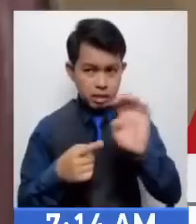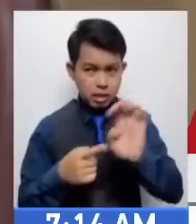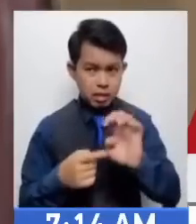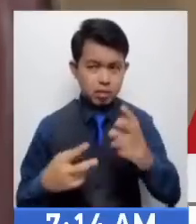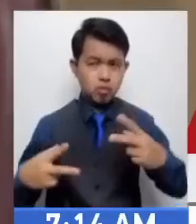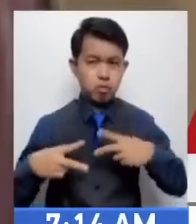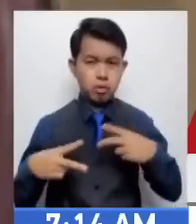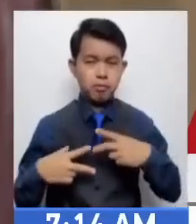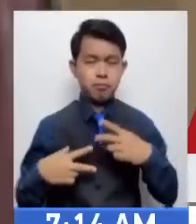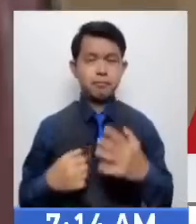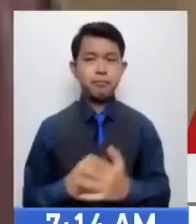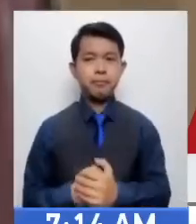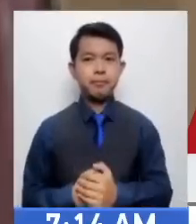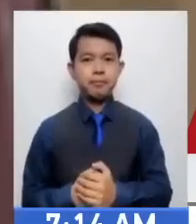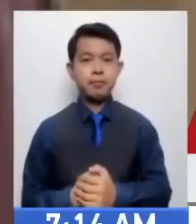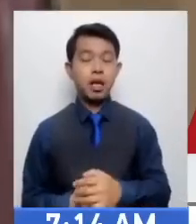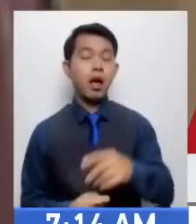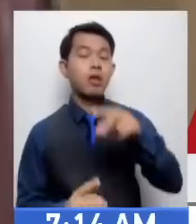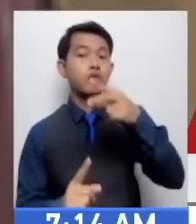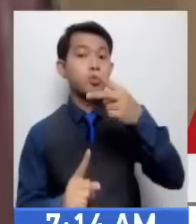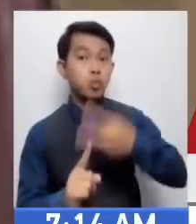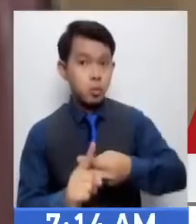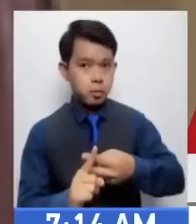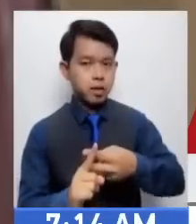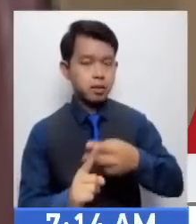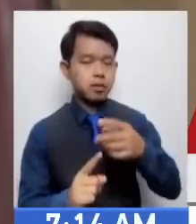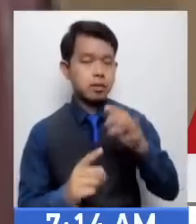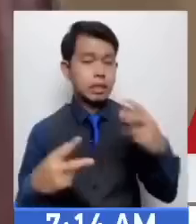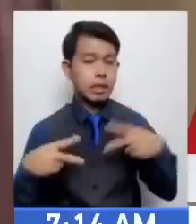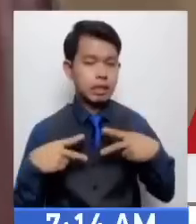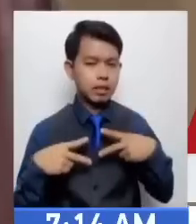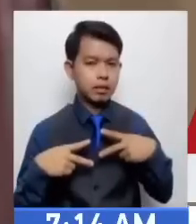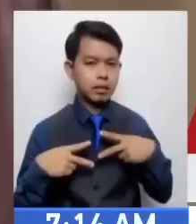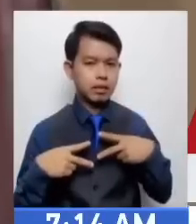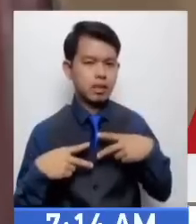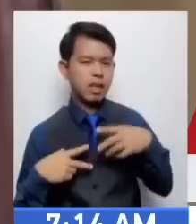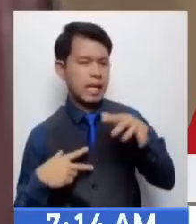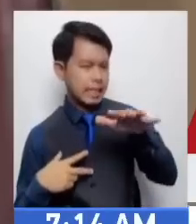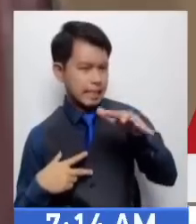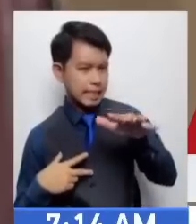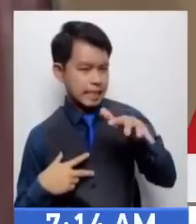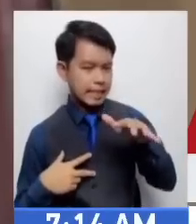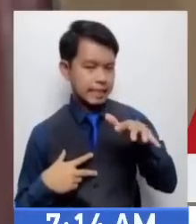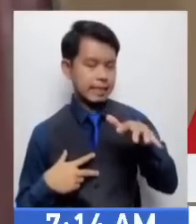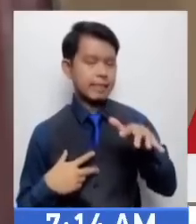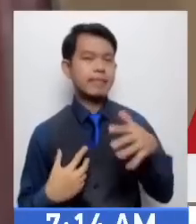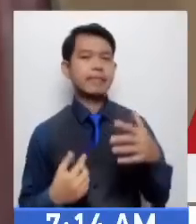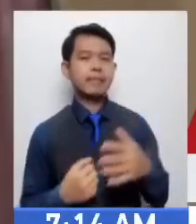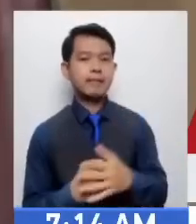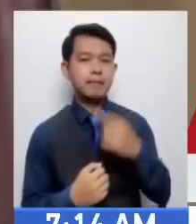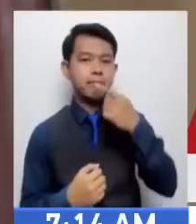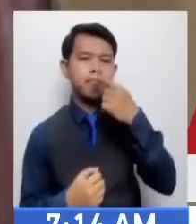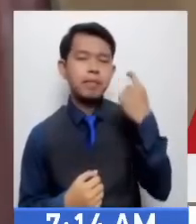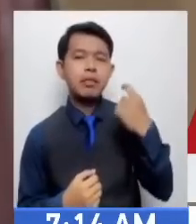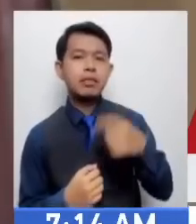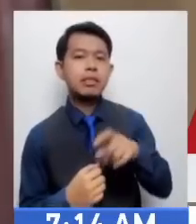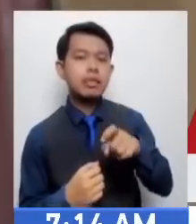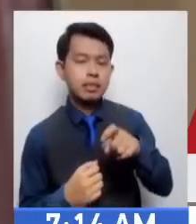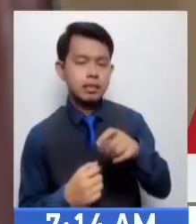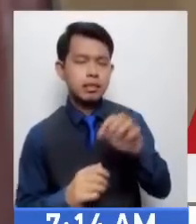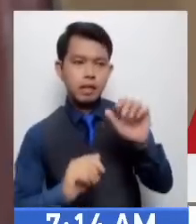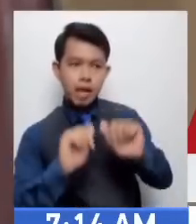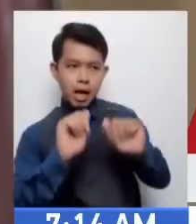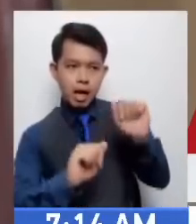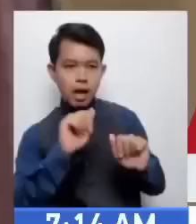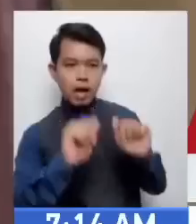pong 2 buwan ay tansya lamang po niya. At yun po kasi ay ina-assess po, po niya yung security